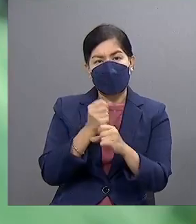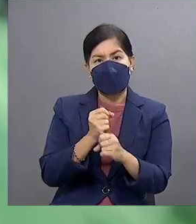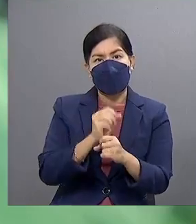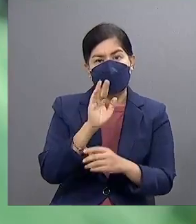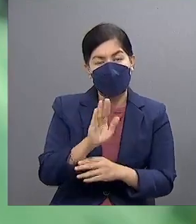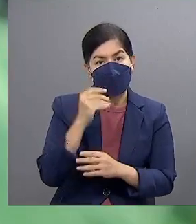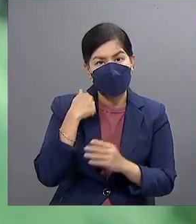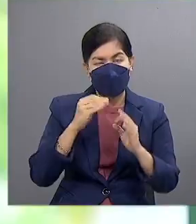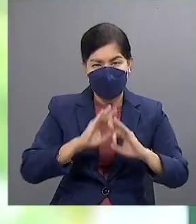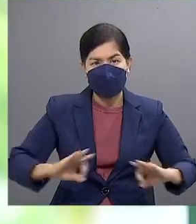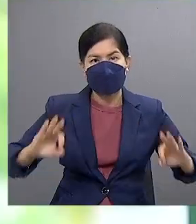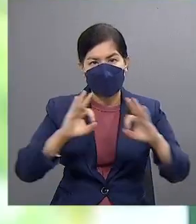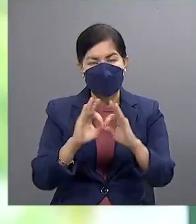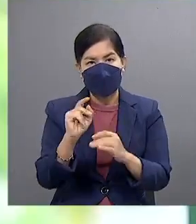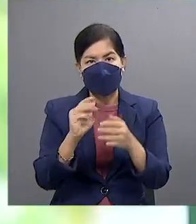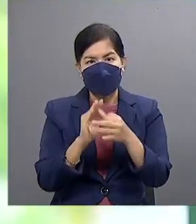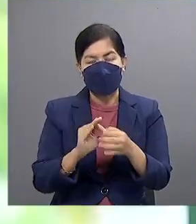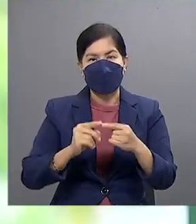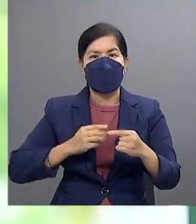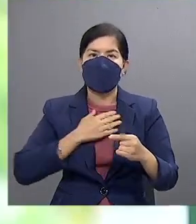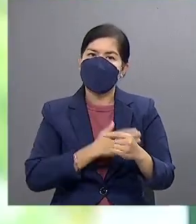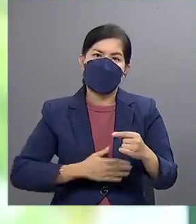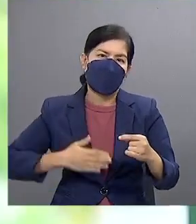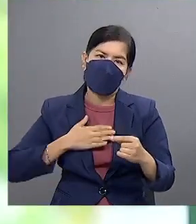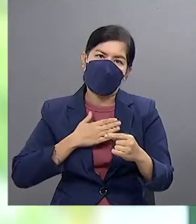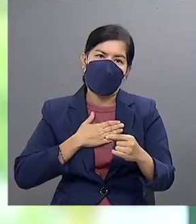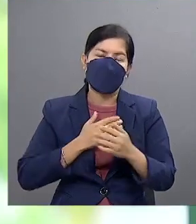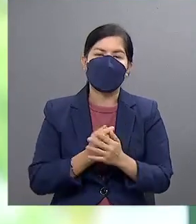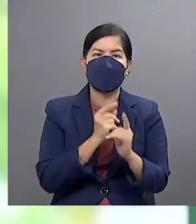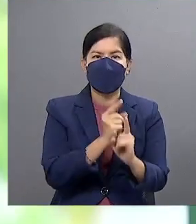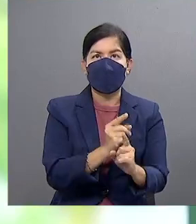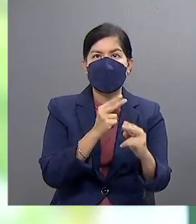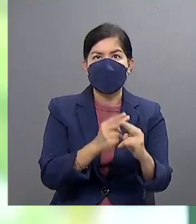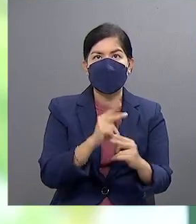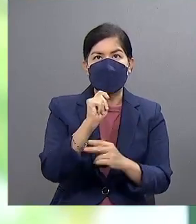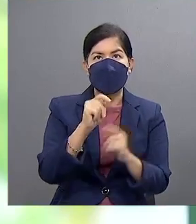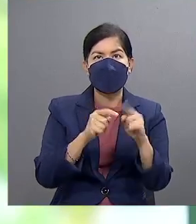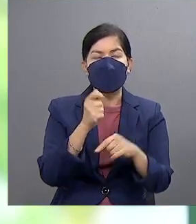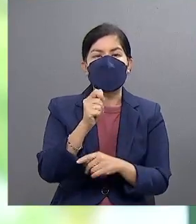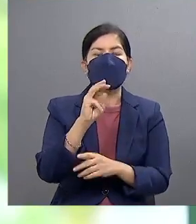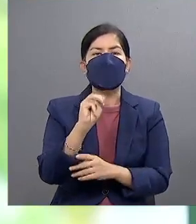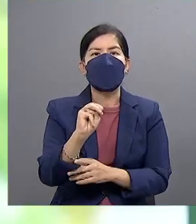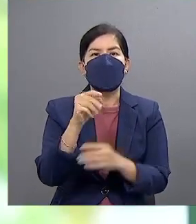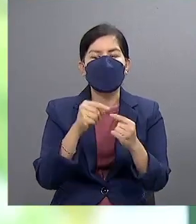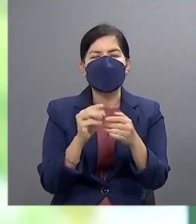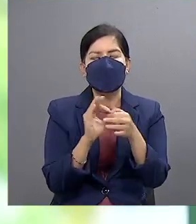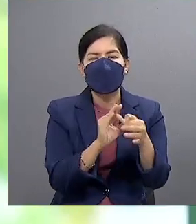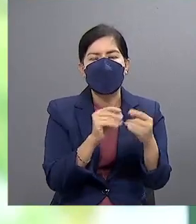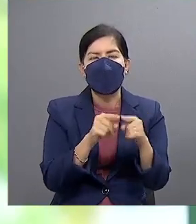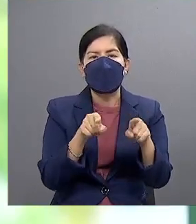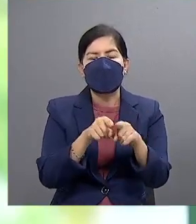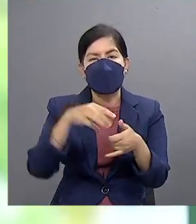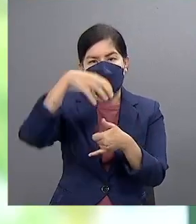ไรกับร่างกายของเราบ้างค่ะ ต่อมหมวกไตเนี่ยตามชื่อของมันเลยครับก็คือมันเหมือนกับหมวกที่อยู่บนไตหมวกปกติให้ความร่มเย็นนะครับ